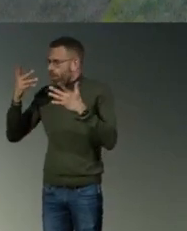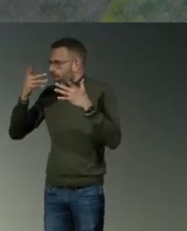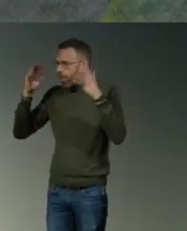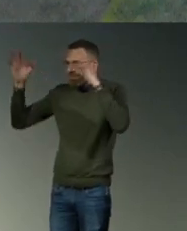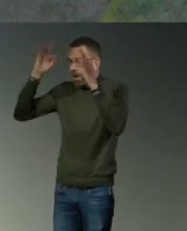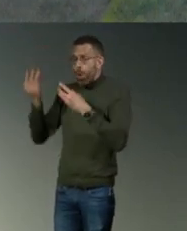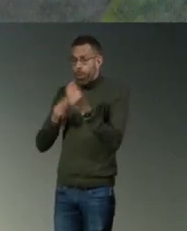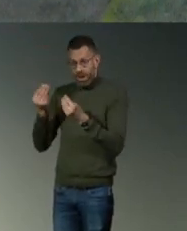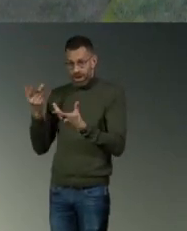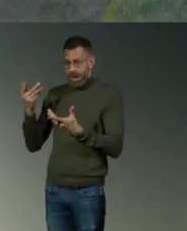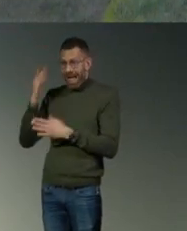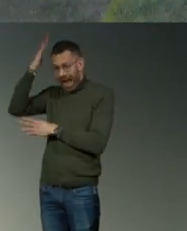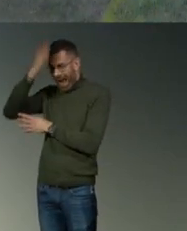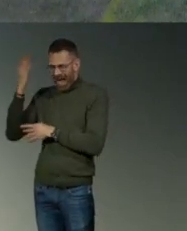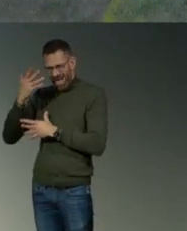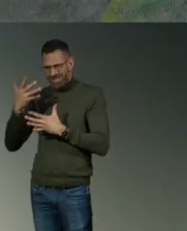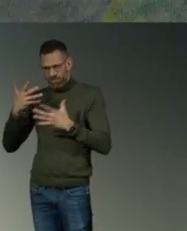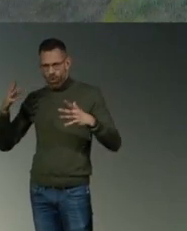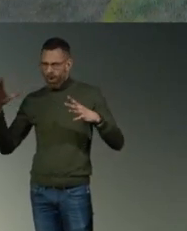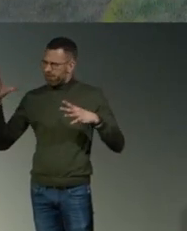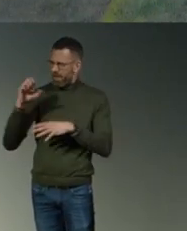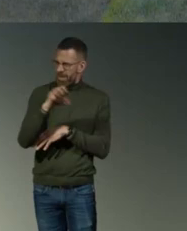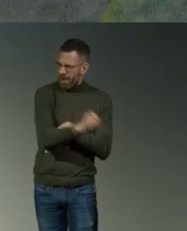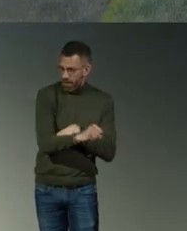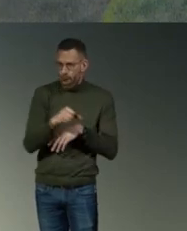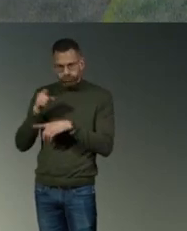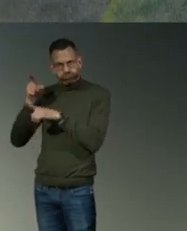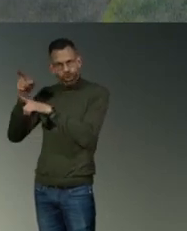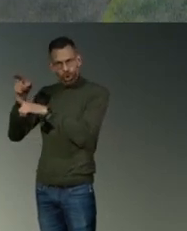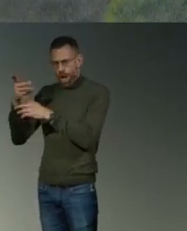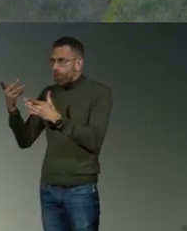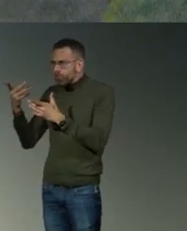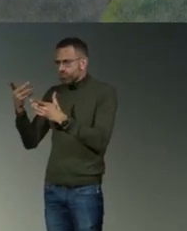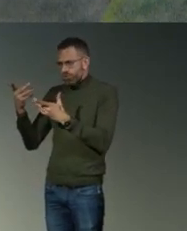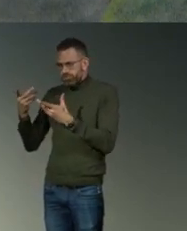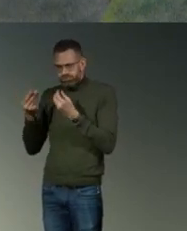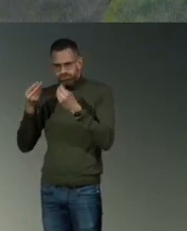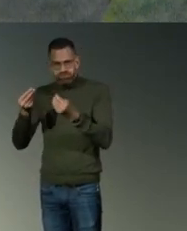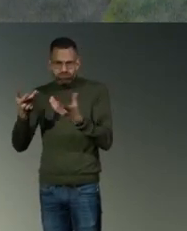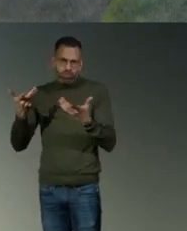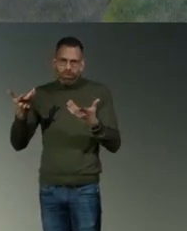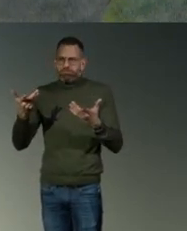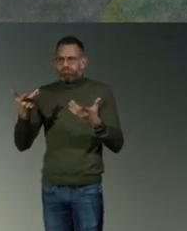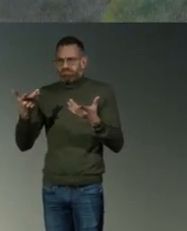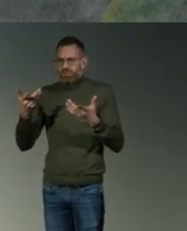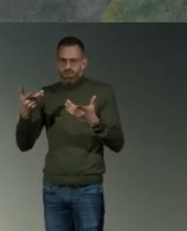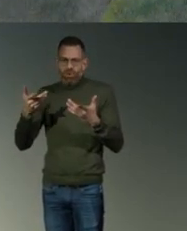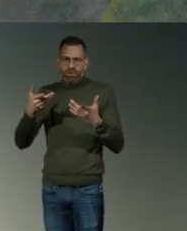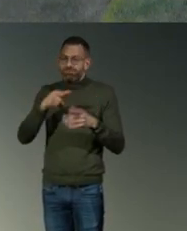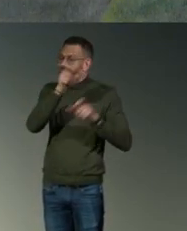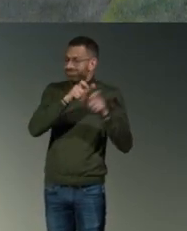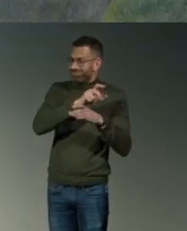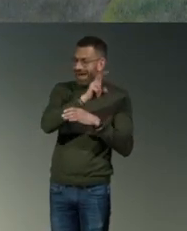grands prédateurs sont des sujets très commodes à une période où ils peuvent cristalliser toutes les crispations qu'il peut y avoir entre les